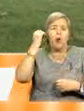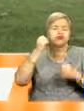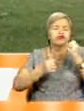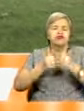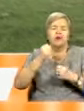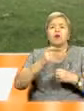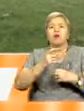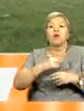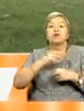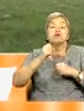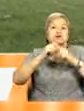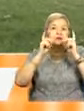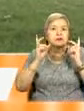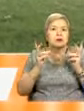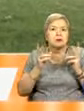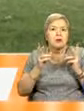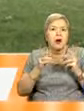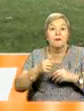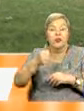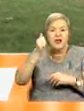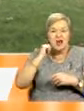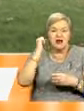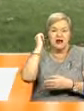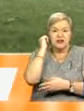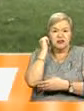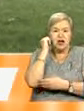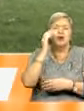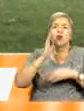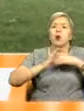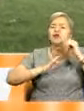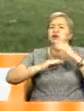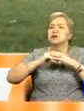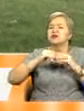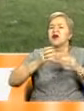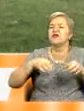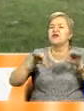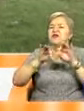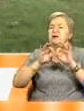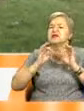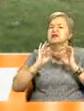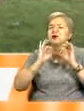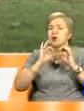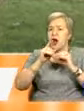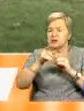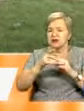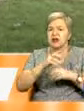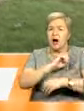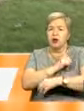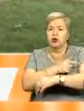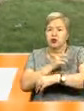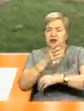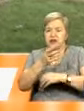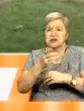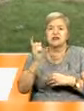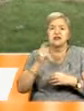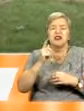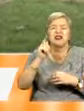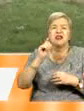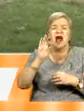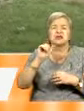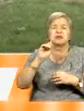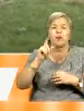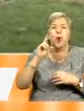foarte stranii. Ieri, sediul așa zisului sistem de securitate a autorităților de la Tiraspol a